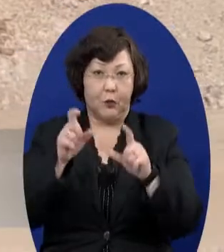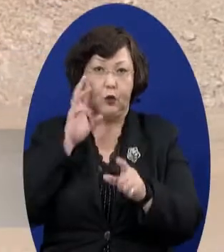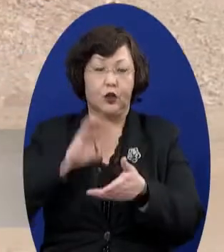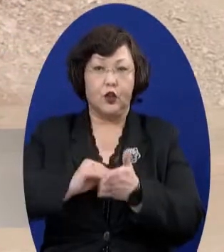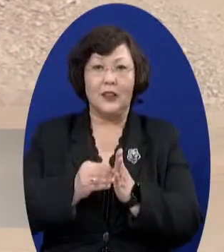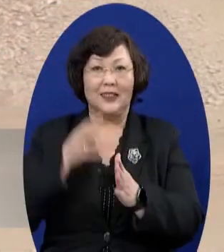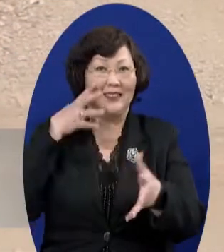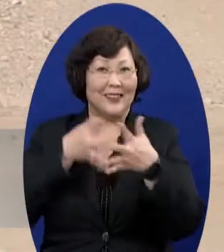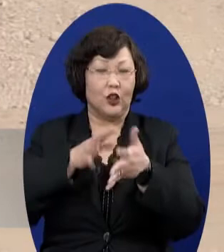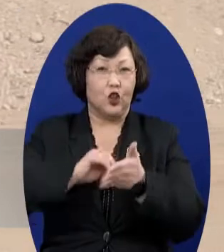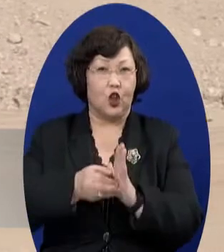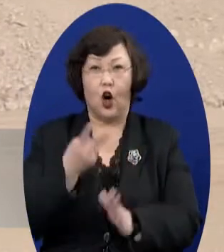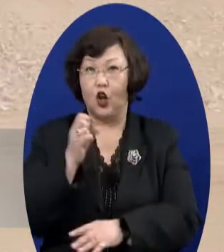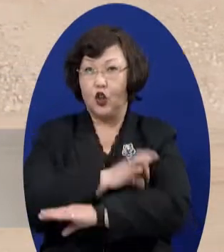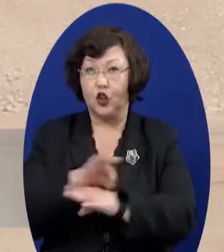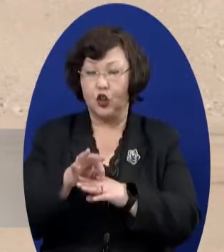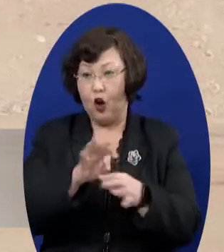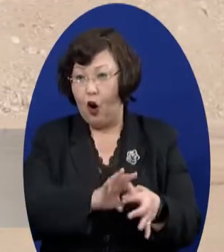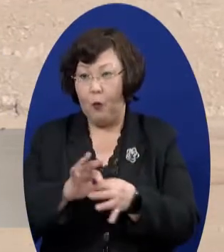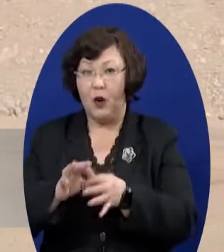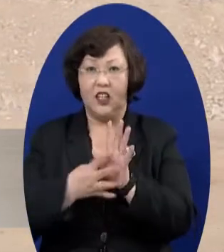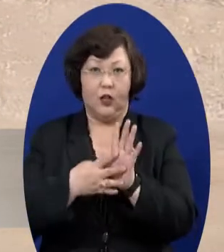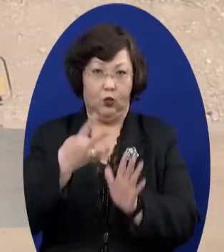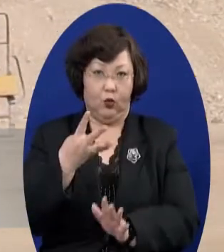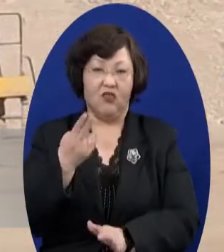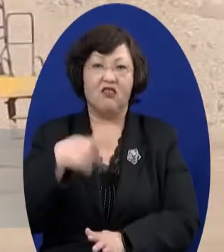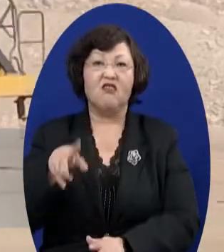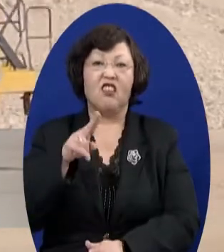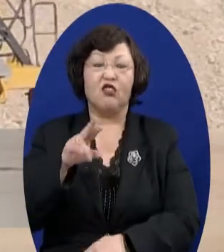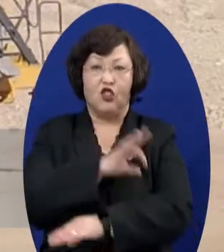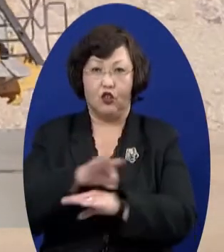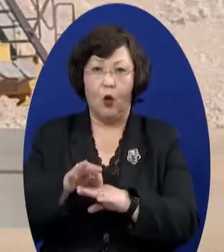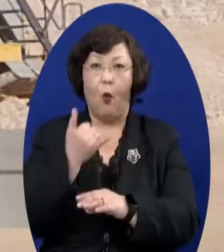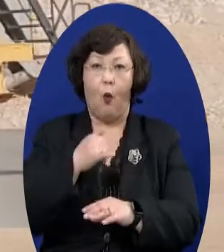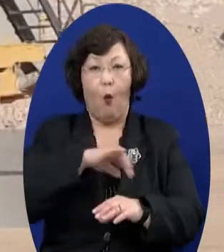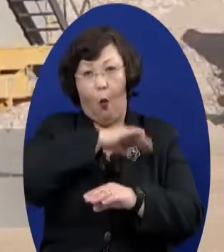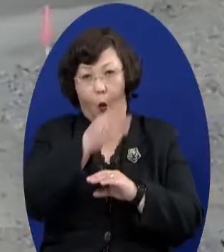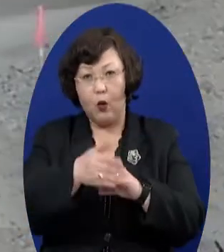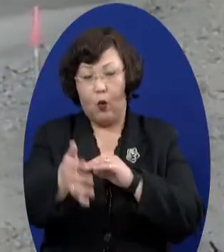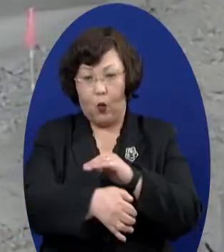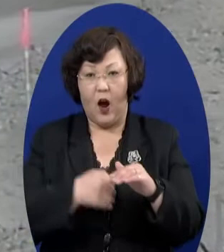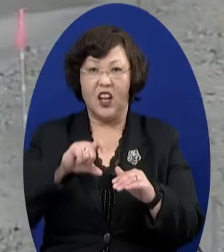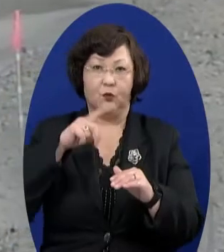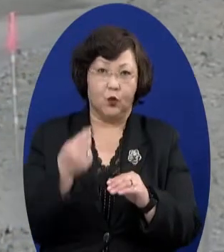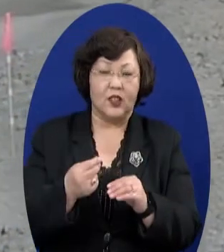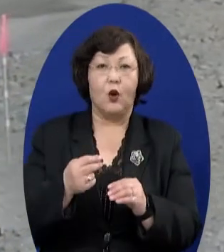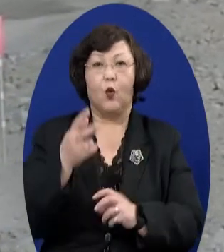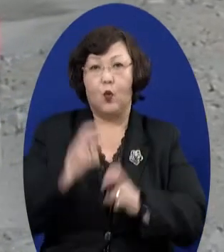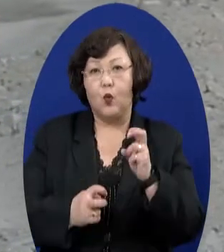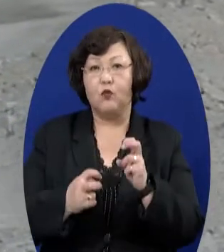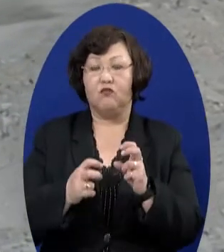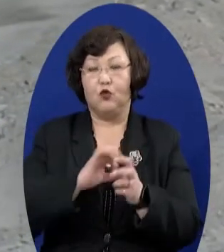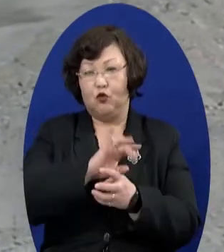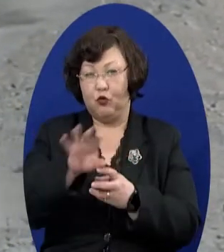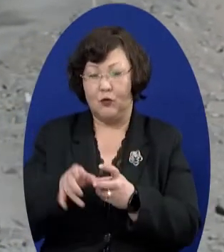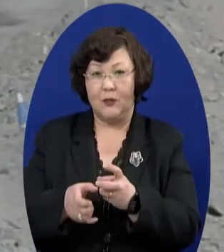төсөл түүнийг дагсан 94 дэд төслийг танилцуулсан. Уул уурхай, эрчим хүч, үйлдвэр худалдааны тэргүүлэх төслүүдийг амжилттай хэрэгжүүлэхэд